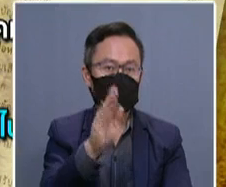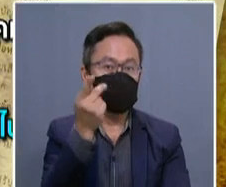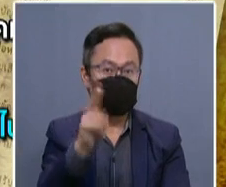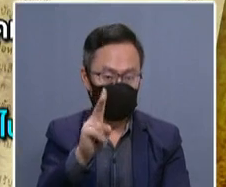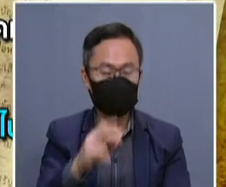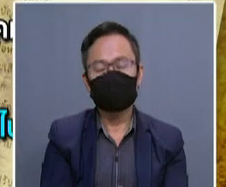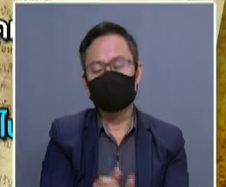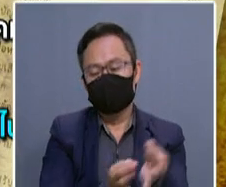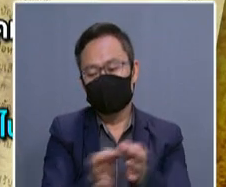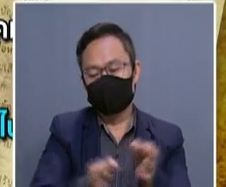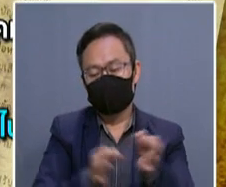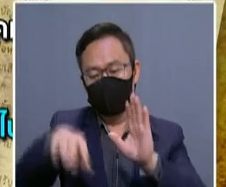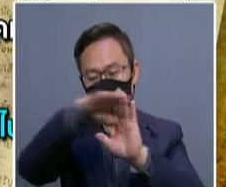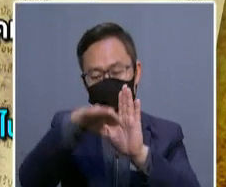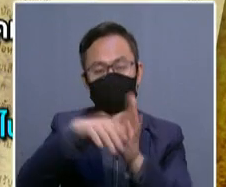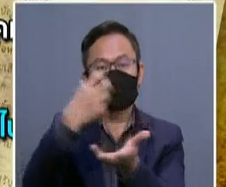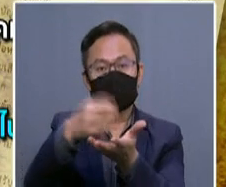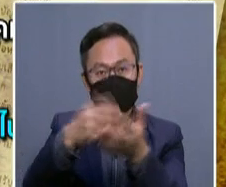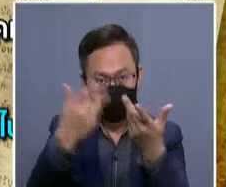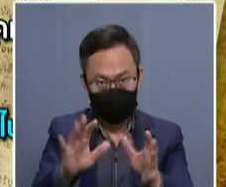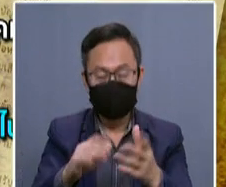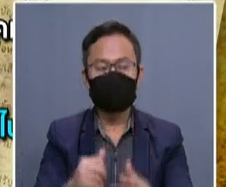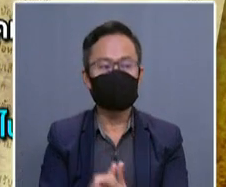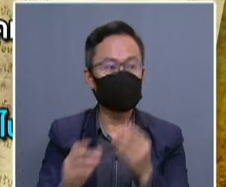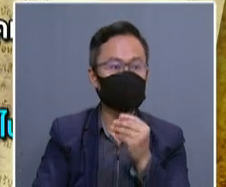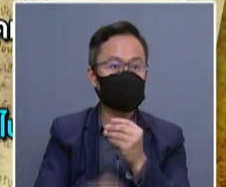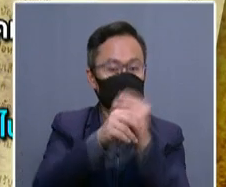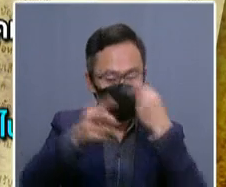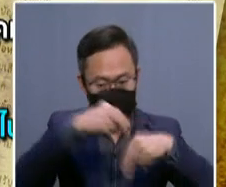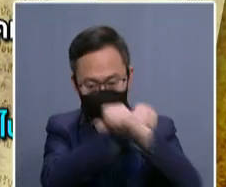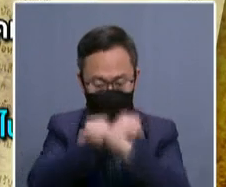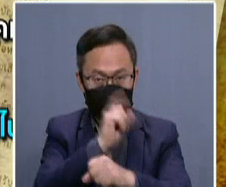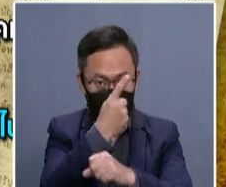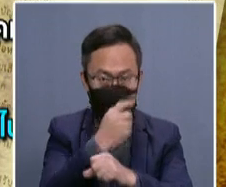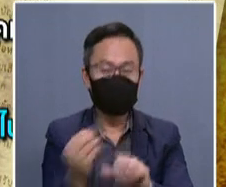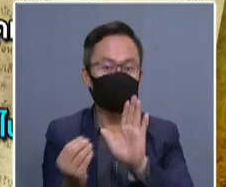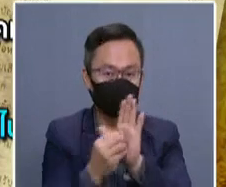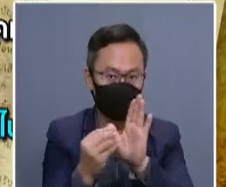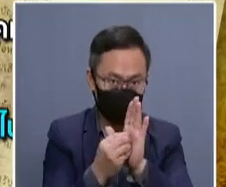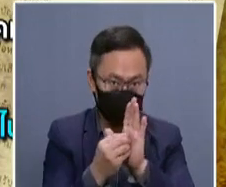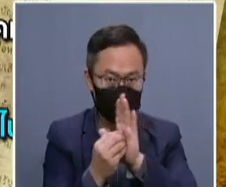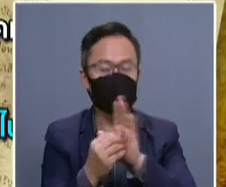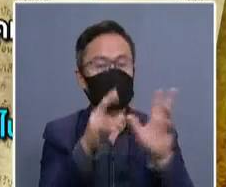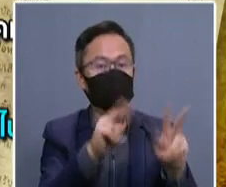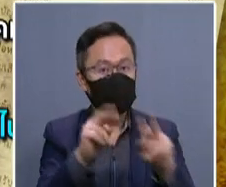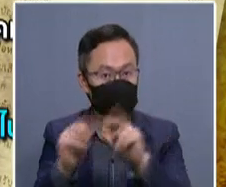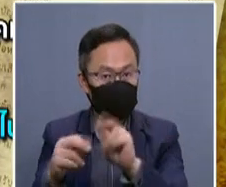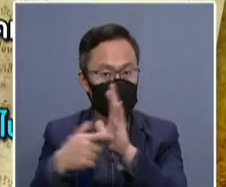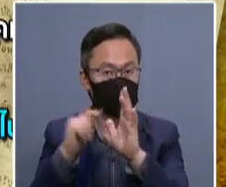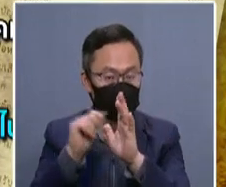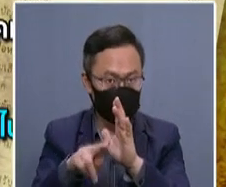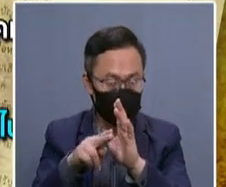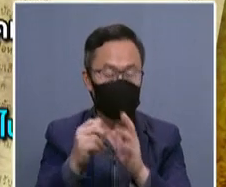าตรการควบคุมโควิด19ใหม่นะฮะโดยเฉพาะในพื้นที่กทมและปริมณฑลก็มีการกำหนดพื้นที่ควบ